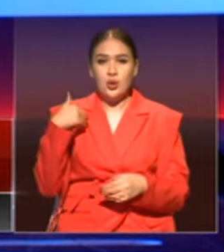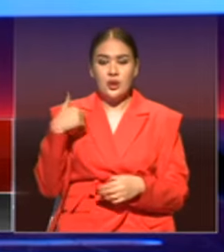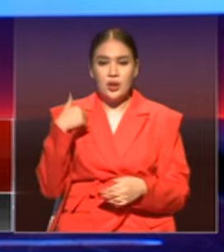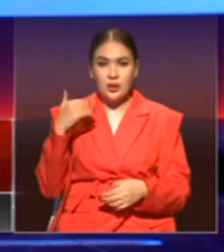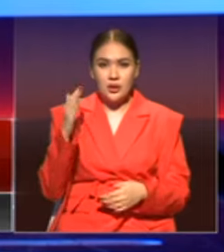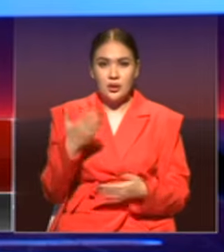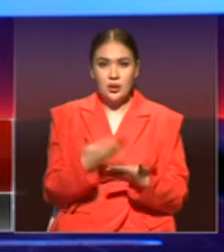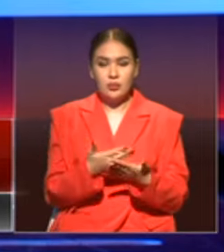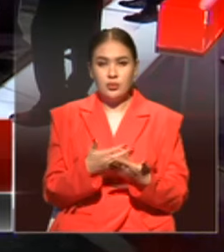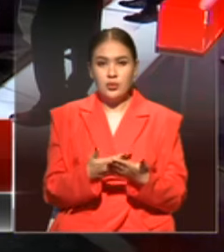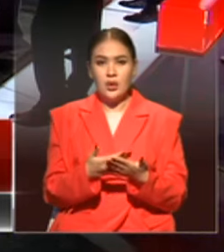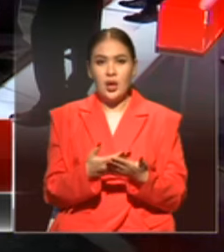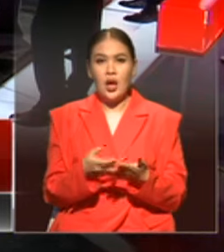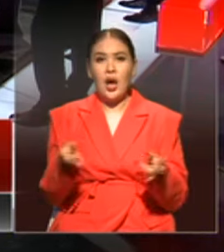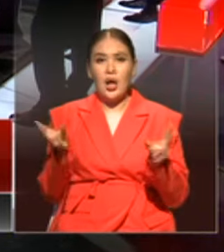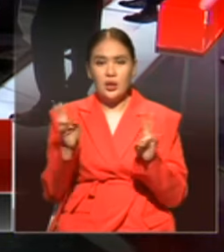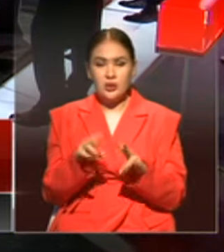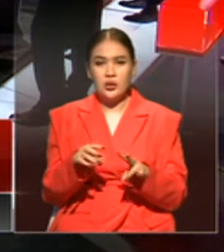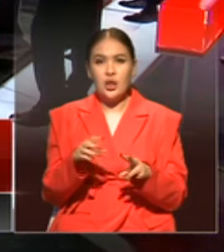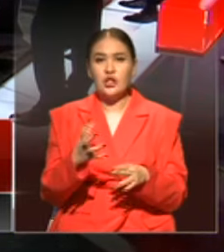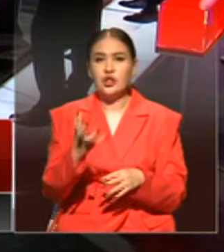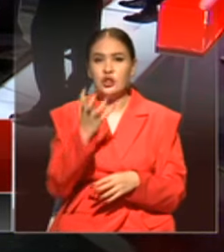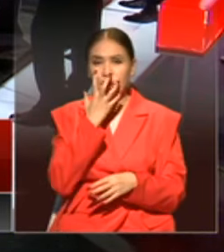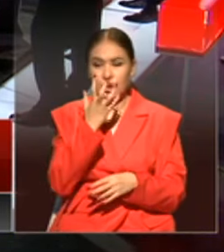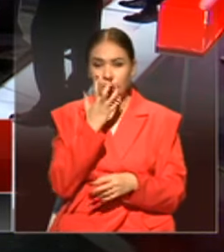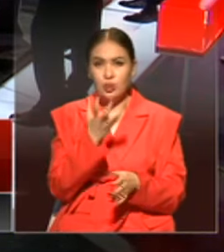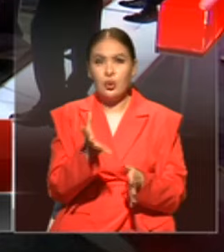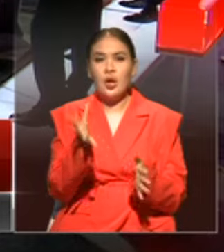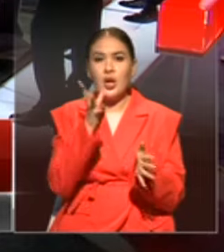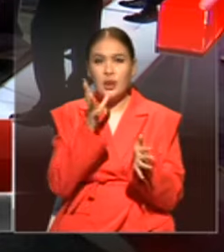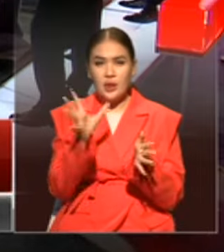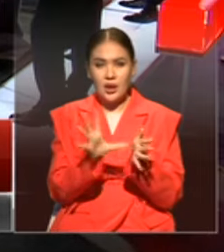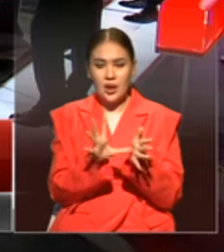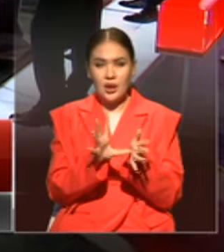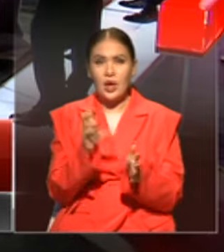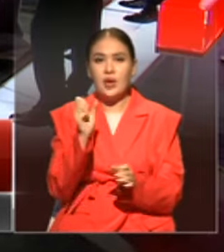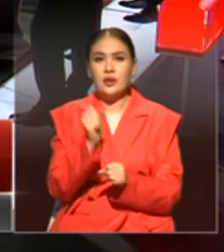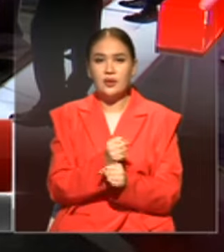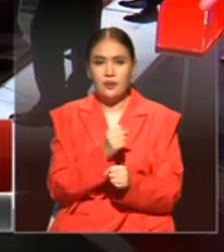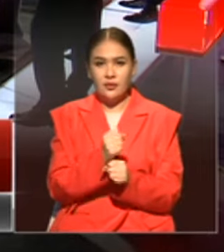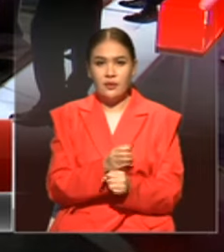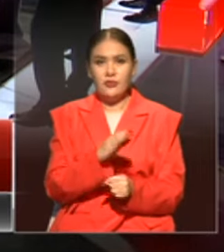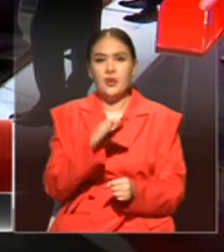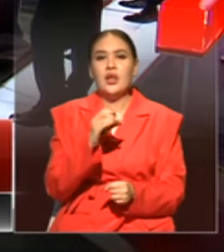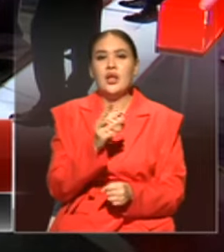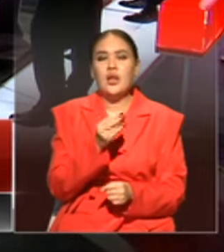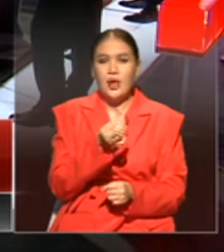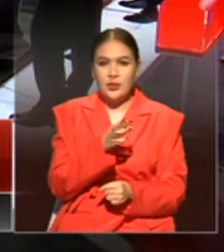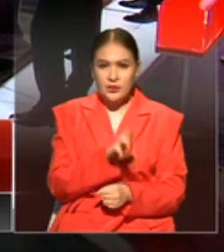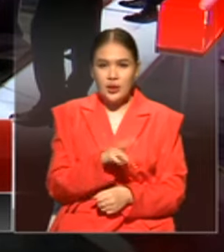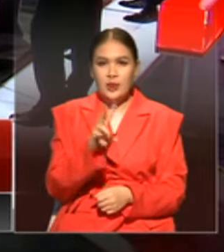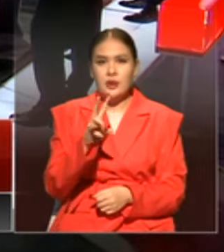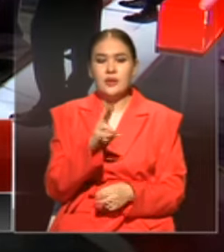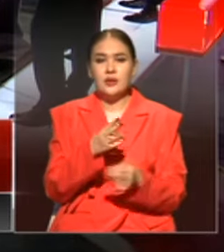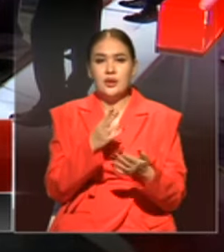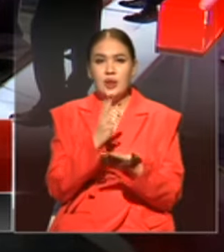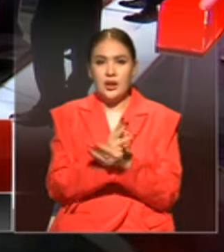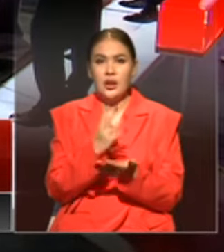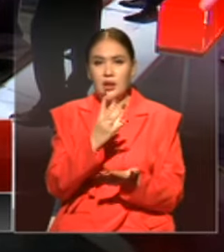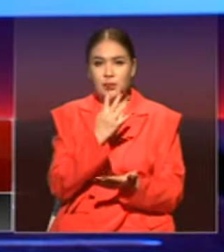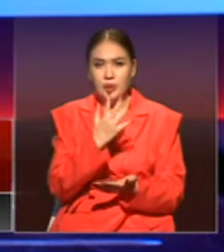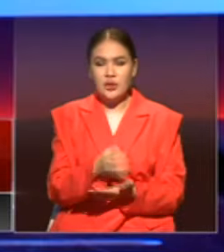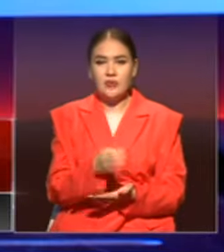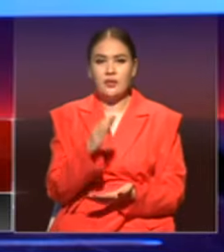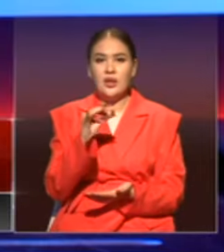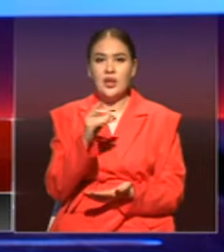от ретінде қолданылады, сол арқылы кәдімгі жылу энергия көзін өндіреді. Шведтер, финляндиялар, бұндай Швецияда 40 пеш бар, Финляндияда